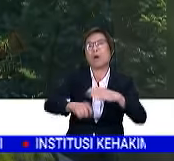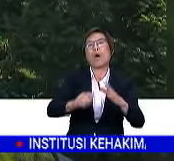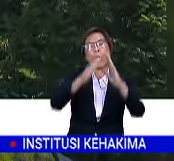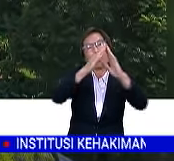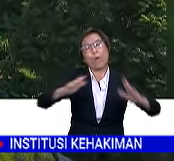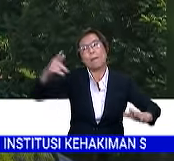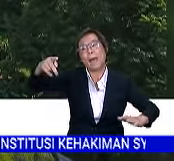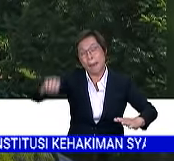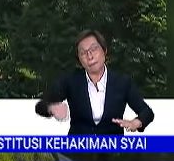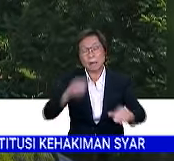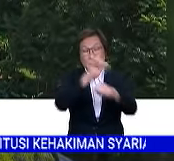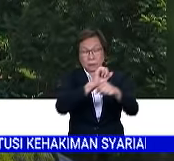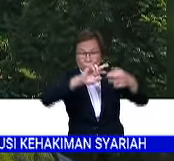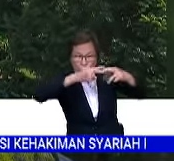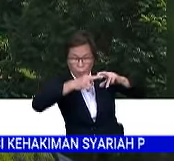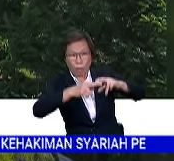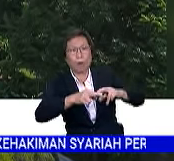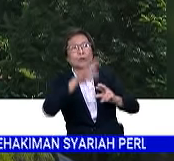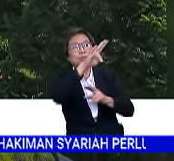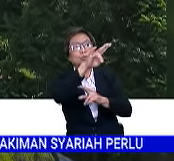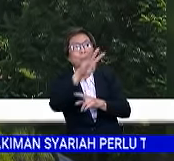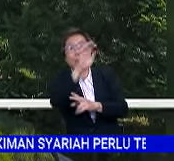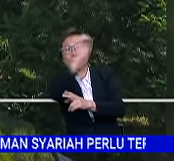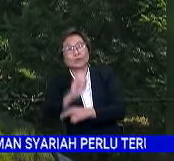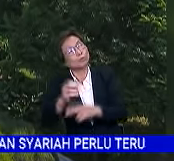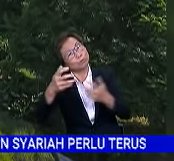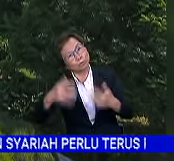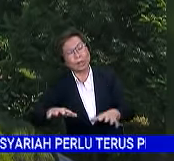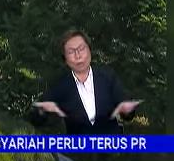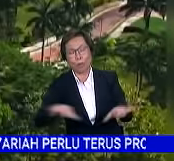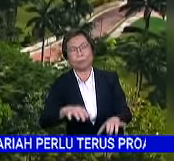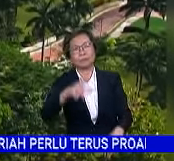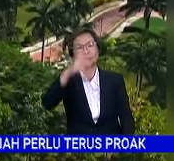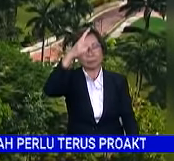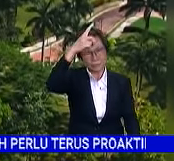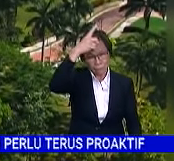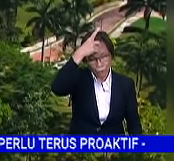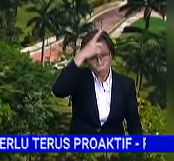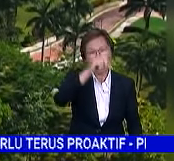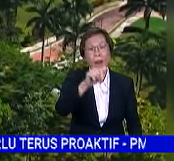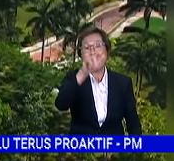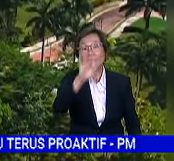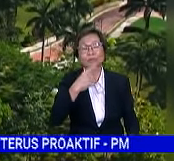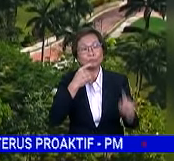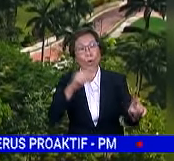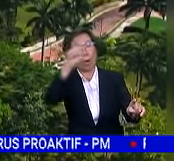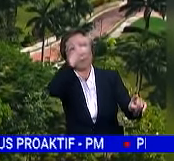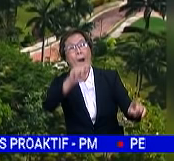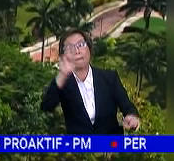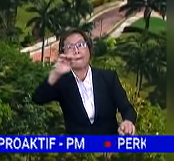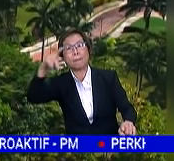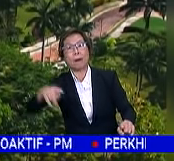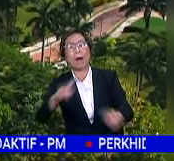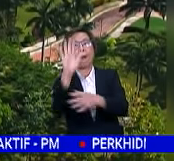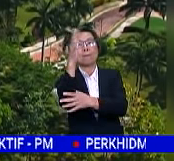pulih kini mencapai 74% kemajuan. Datuk Dr. Abdul Latif menjelaskan perkara itu bagi menjawab pertanyaan Ahli